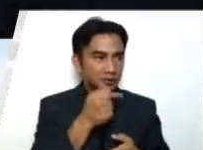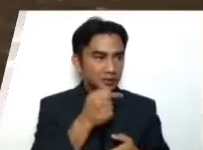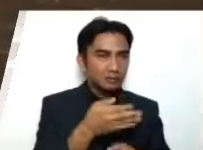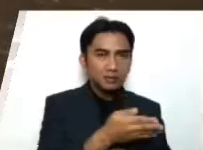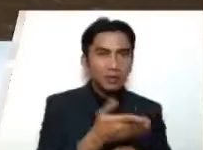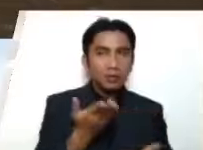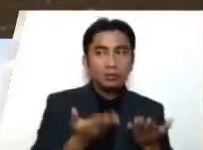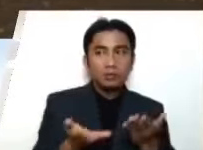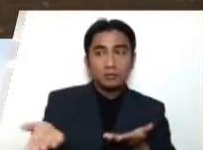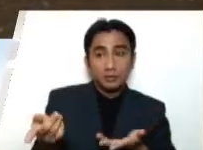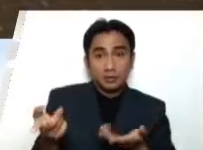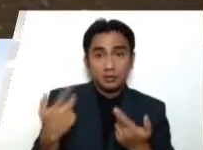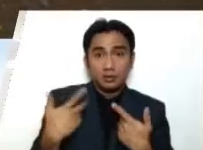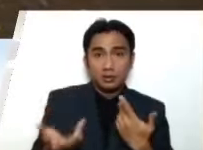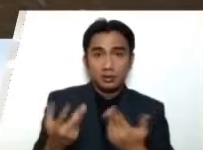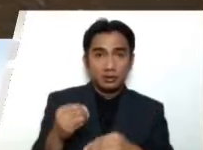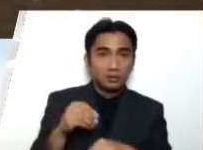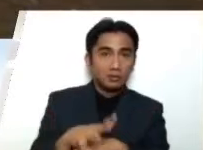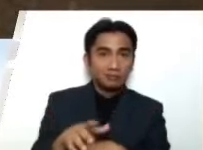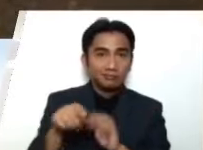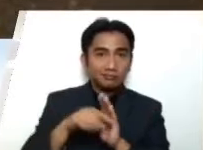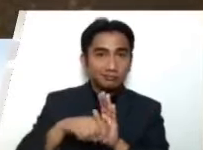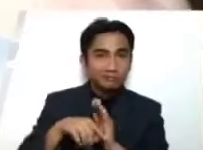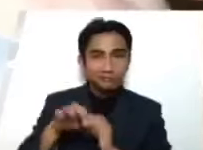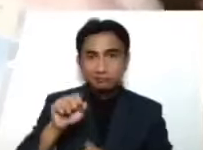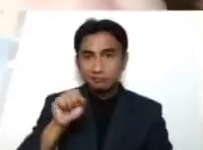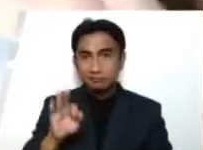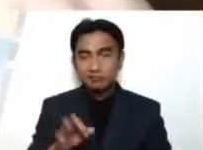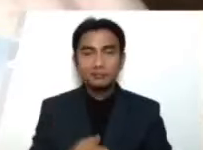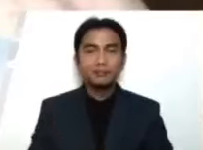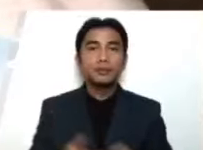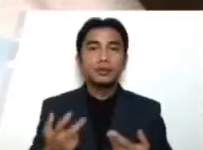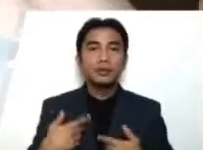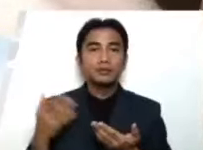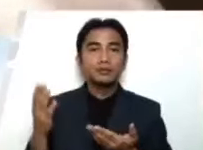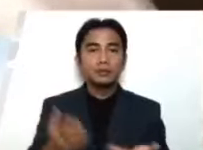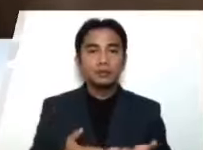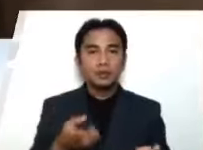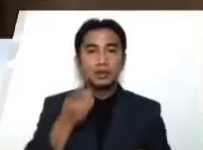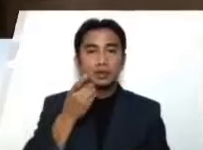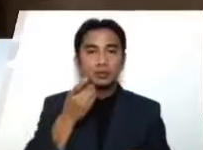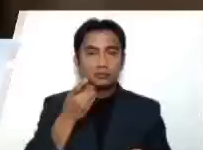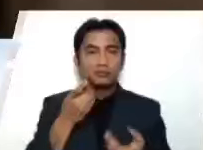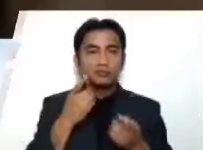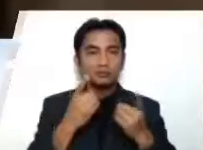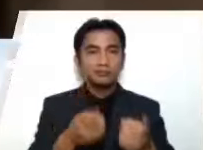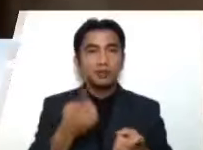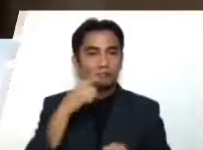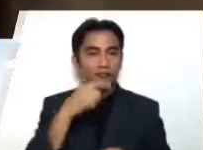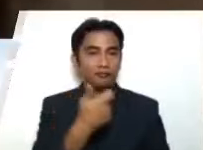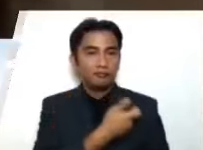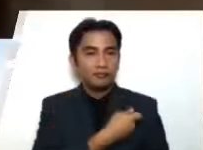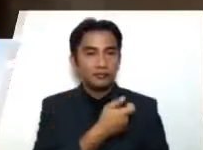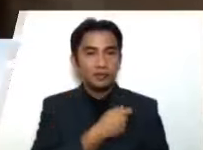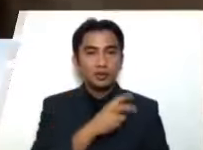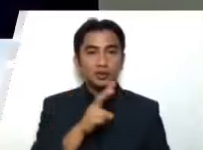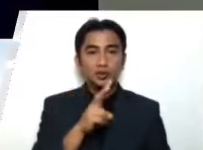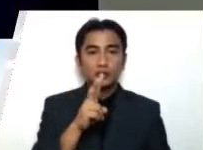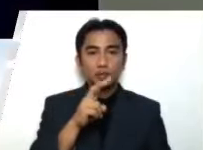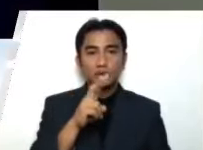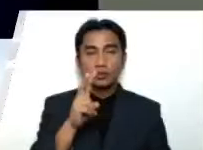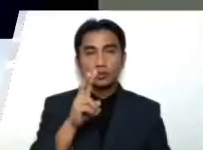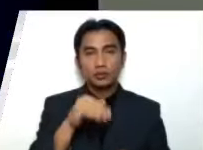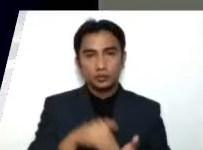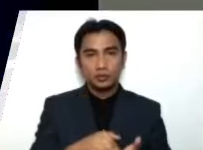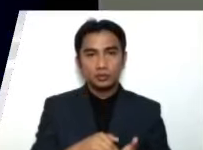na Bukas darating ng donasyong 2,000 doses ng bakuna kontra ASF. Sisimula ng pagbabakuna sa Martes. It's not